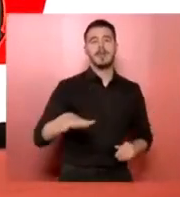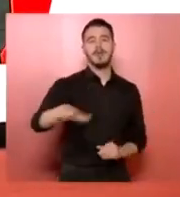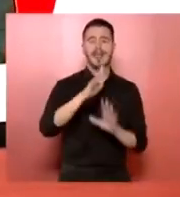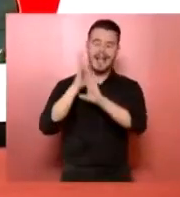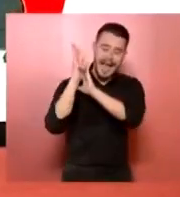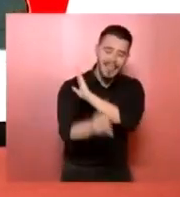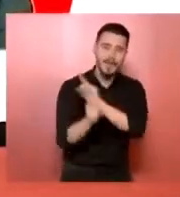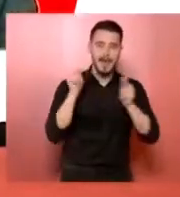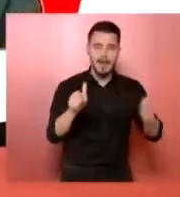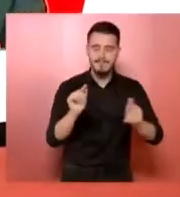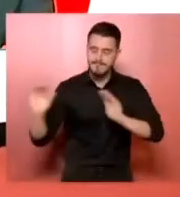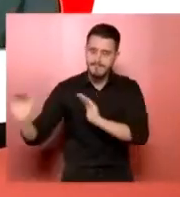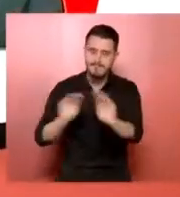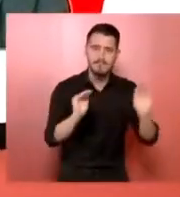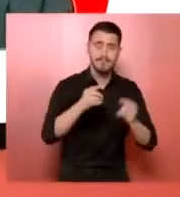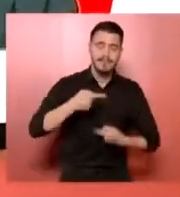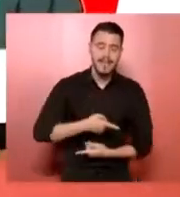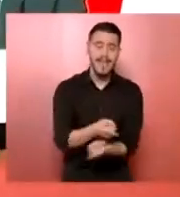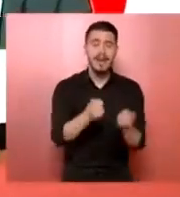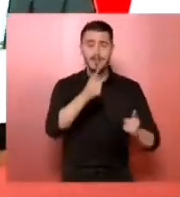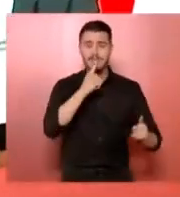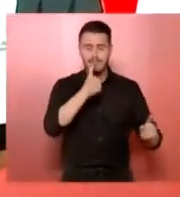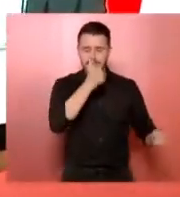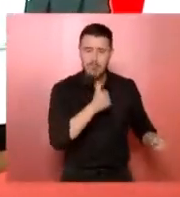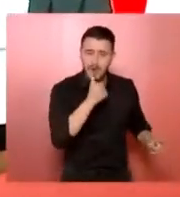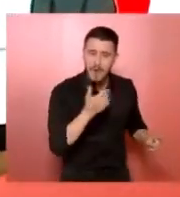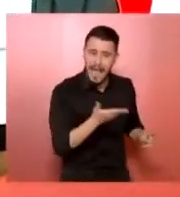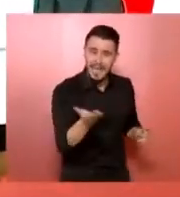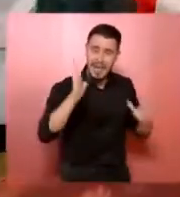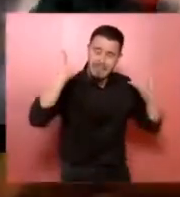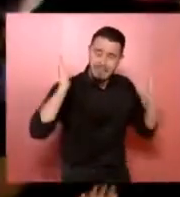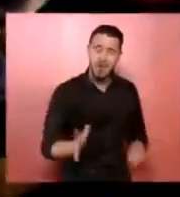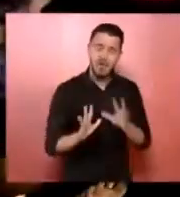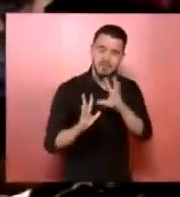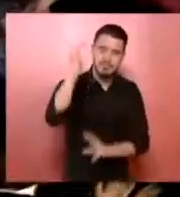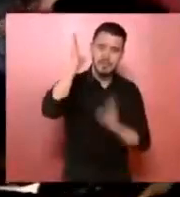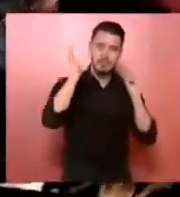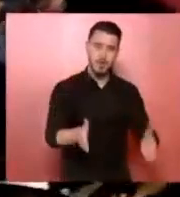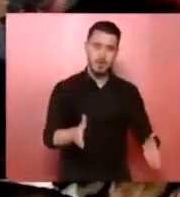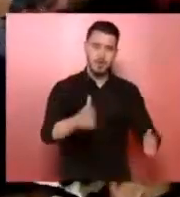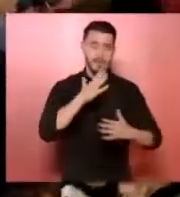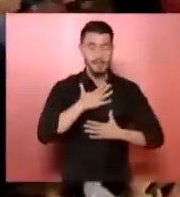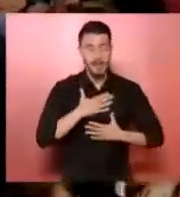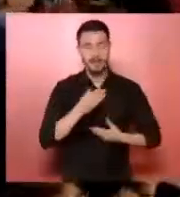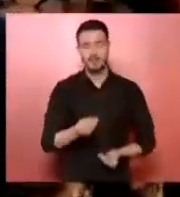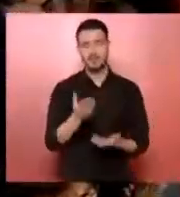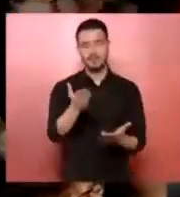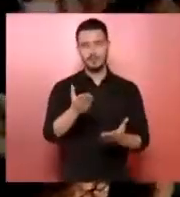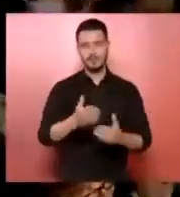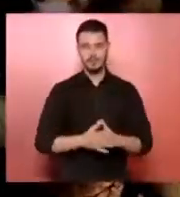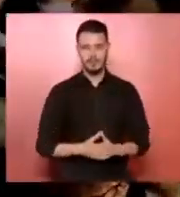μέρα για αυτόν τον κόσμο που υποφέρει και μπορεί να πάει καλύτερα. Σας ευχαριστώ πολύ.